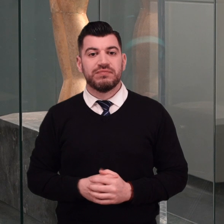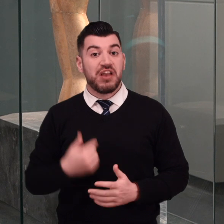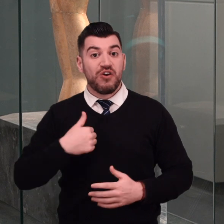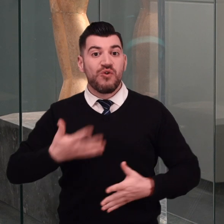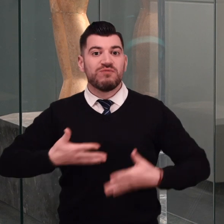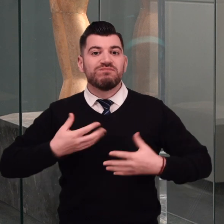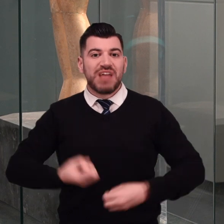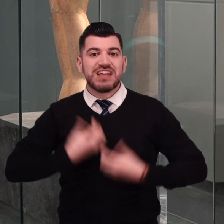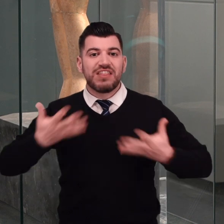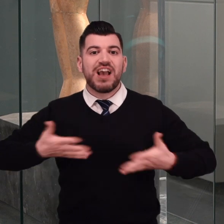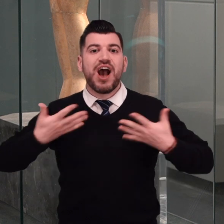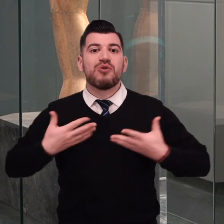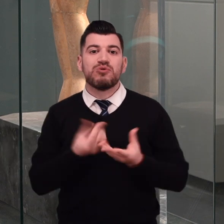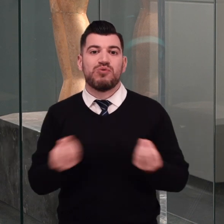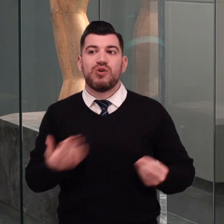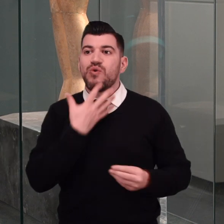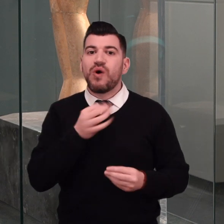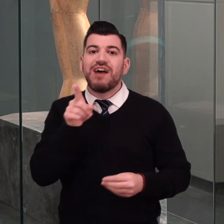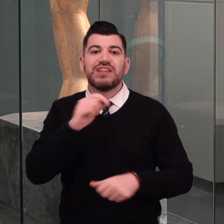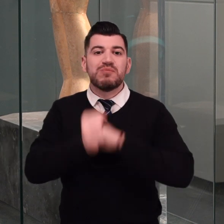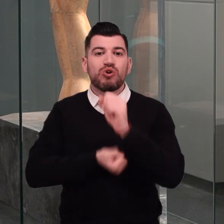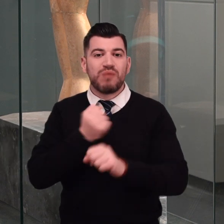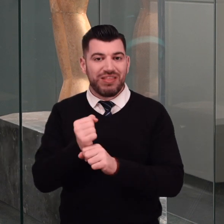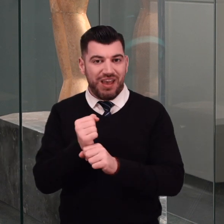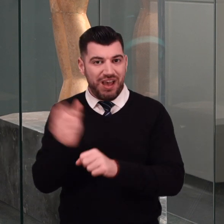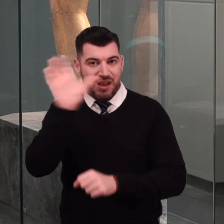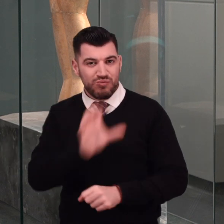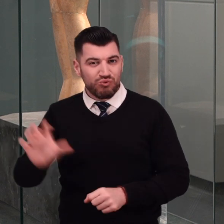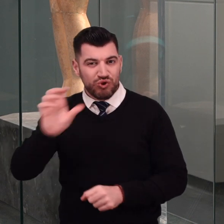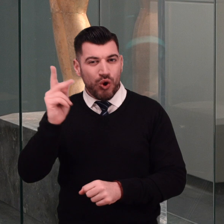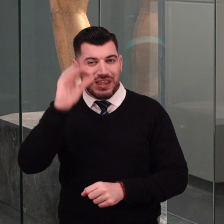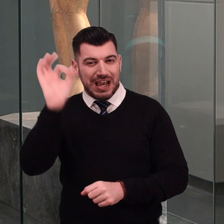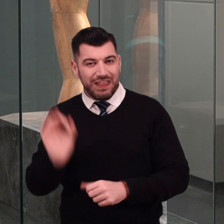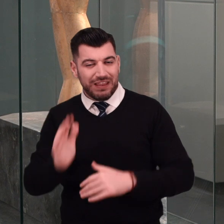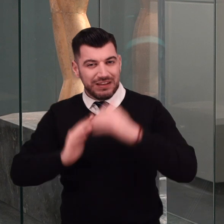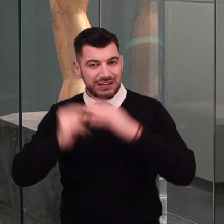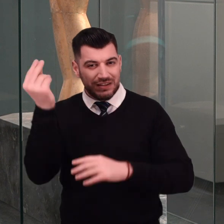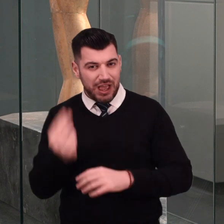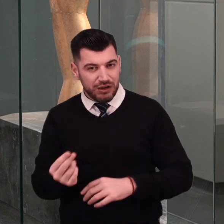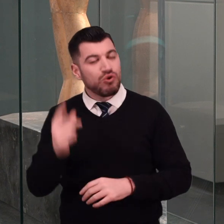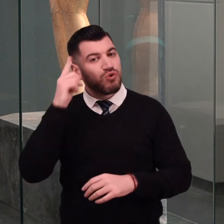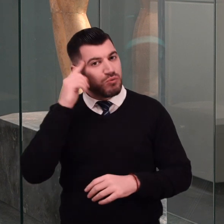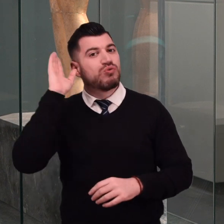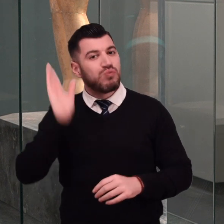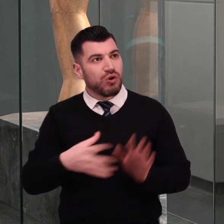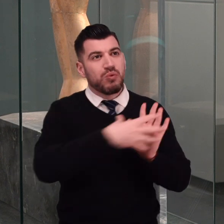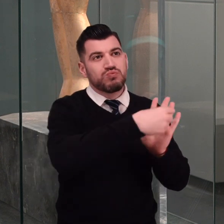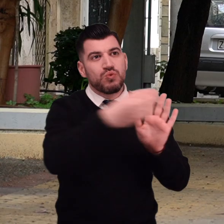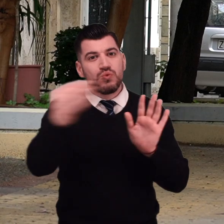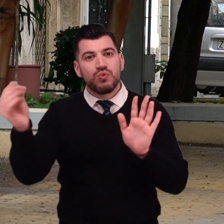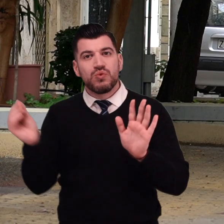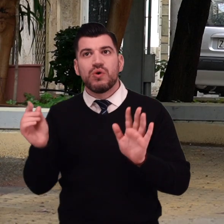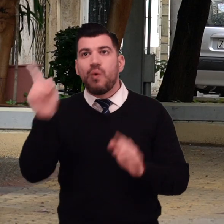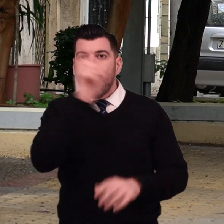τέτοια προσπάθεια σε ένα μουσείο, ίσως γίνει η αρχή για να ακολουθήσουν και τα υπόλοιπα.